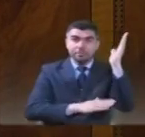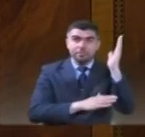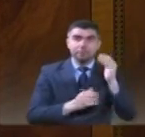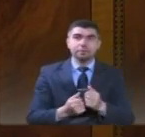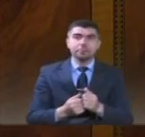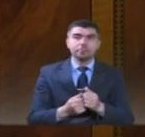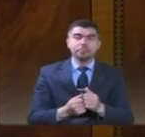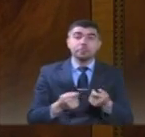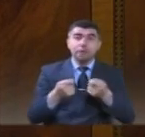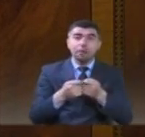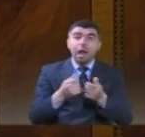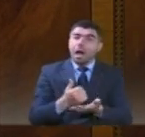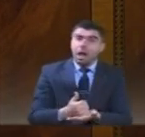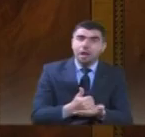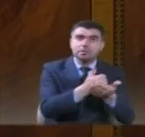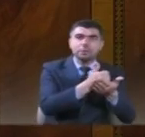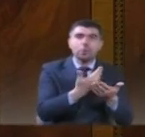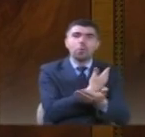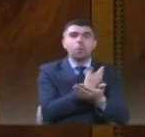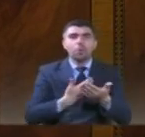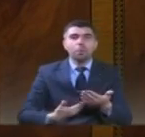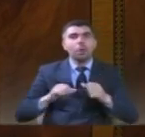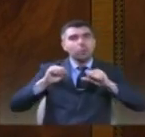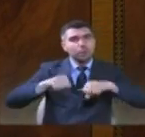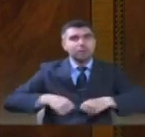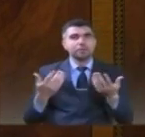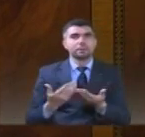راها كتساعد الحكومه باش تاخذ القرار،